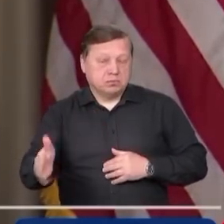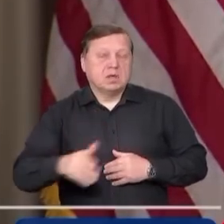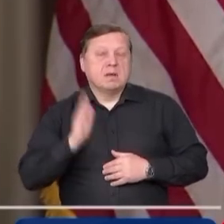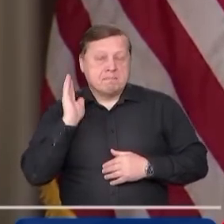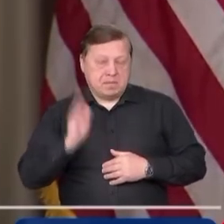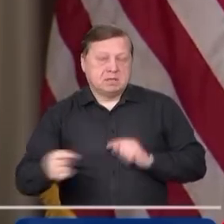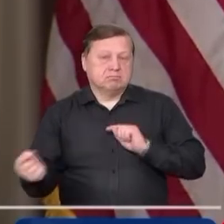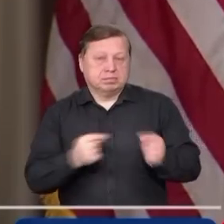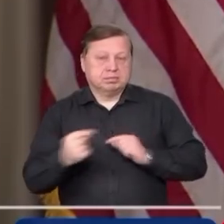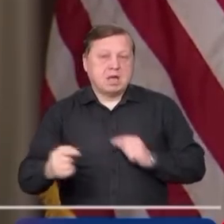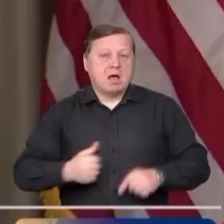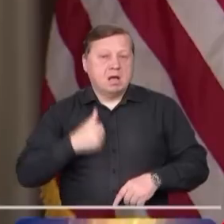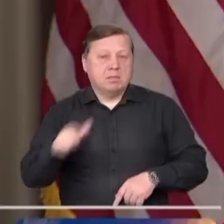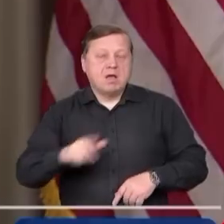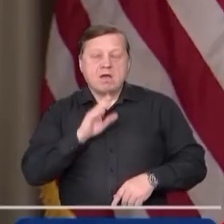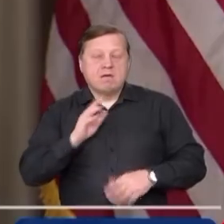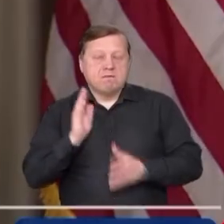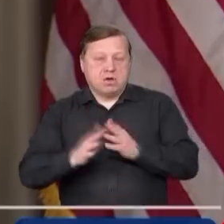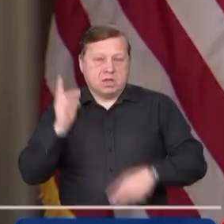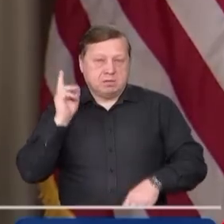wojnę zakończyć